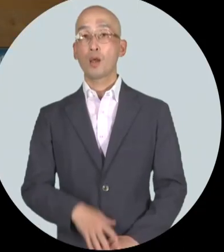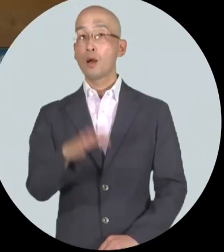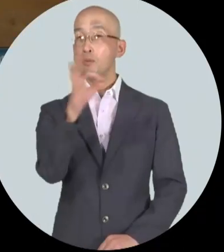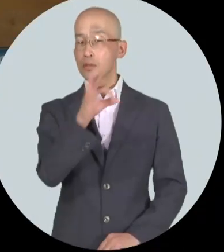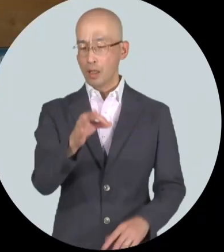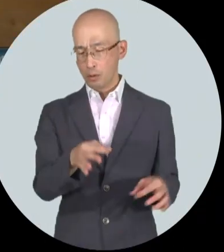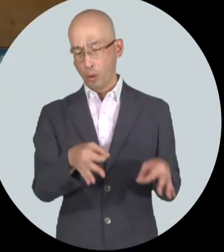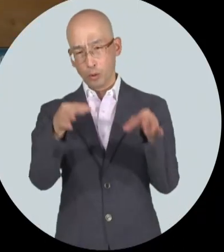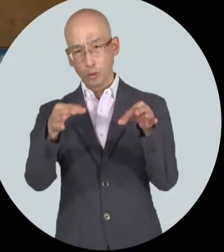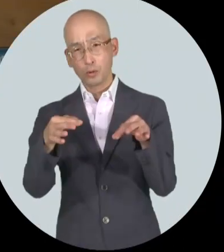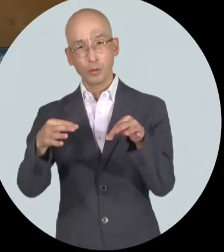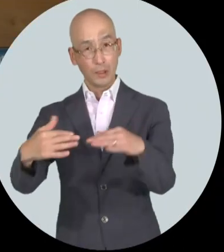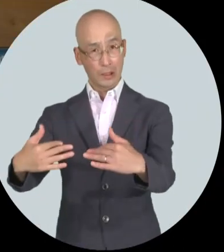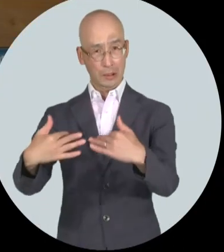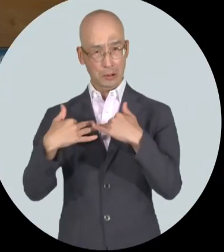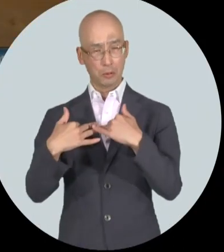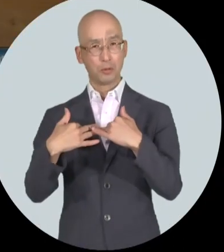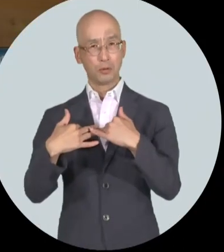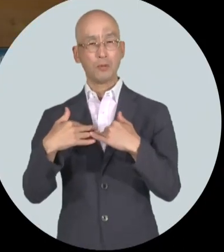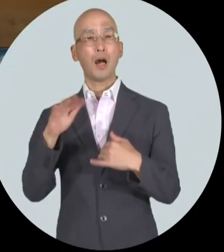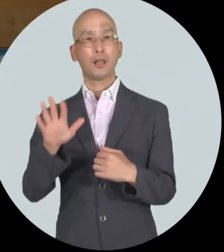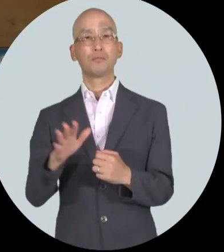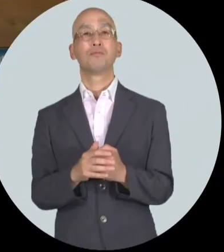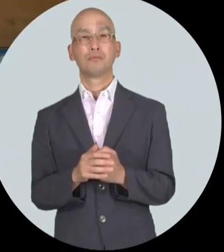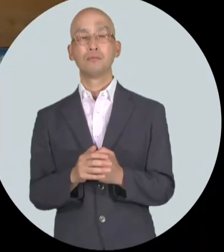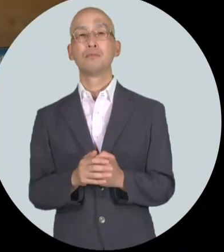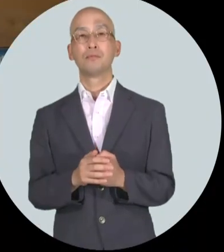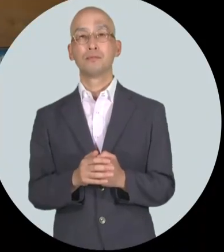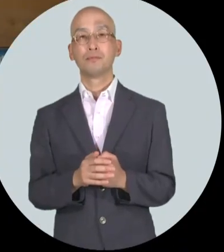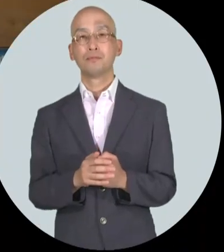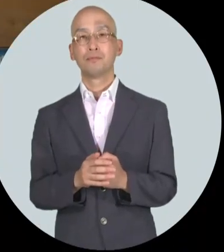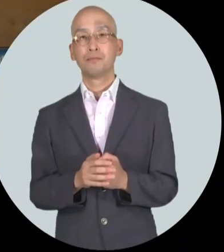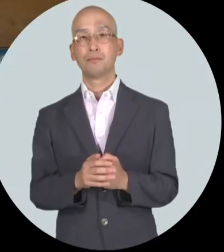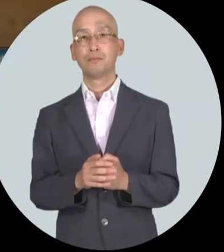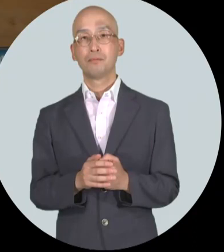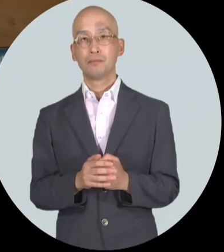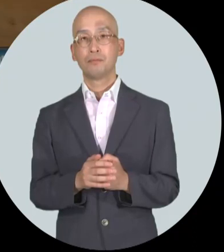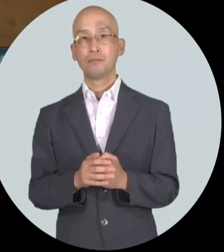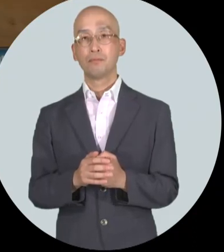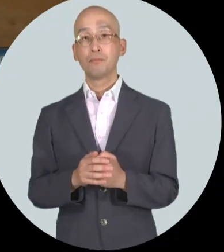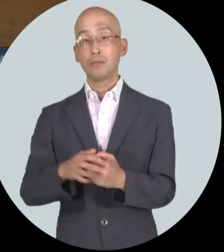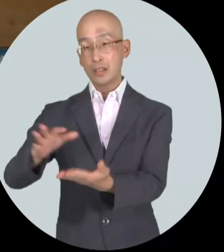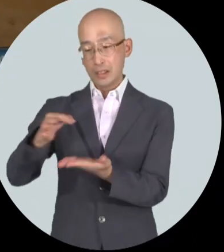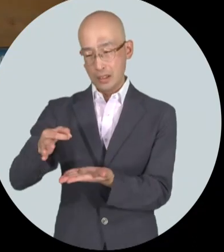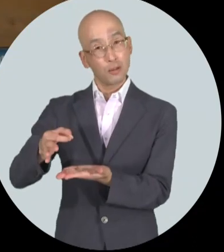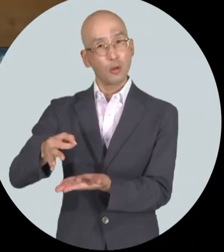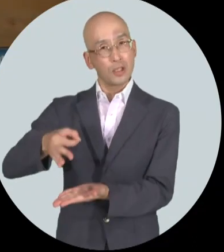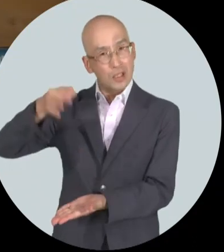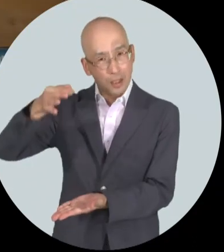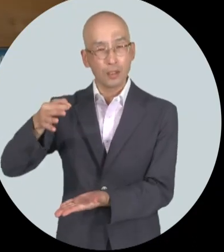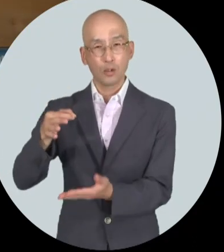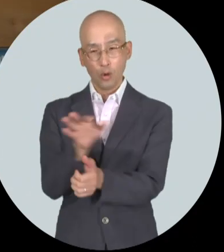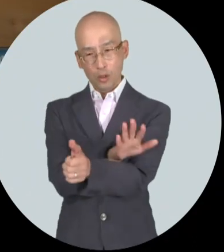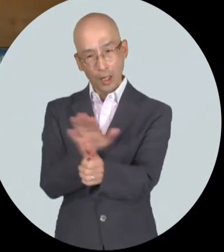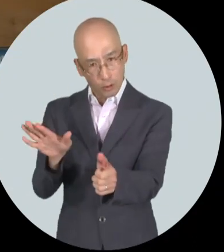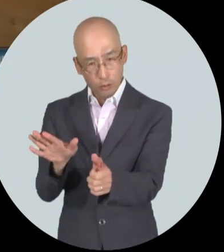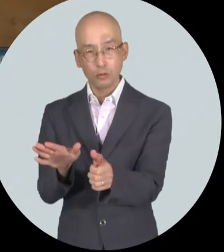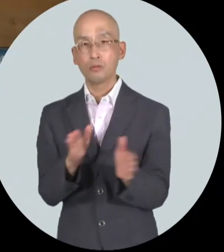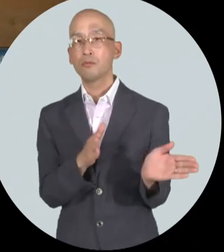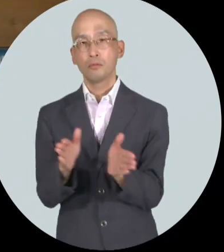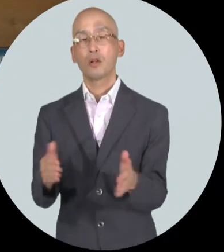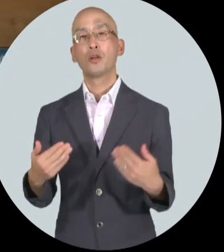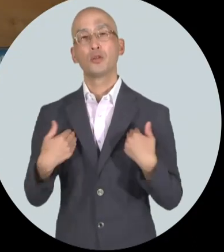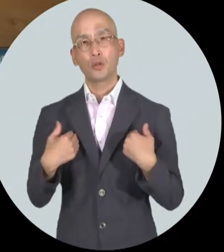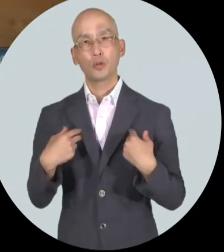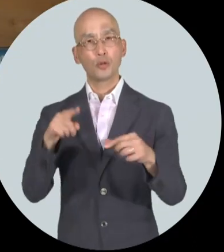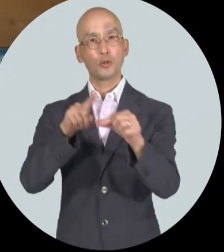価高騰の影響を受けておりますし、それから賃金引上げの環境整備も求められている